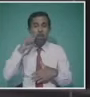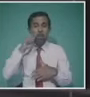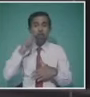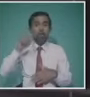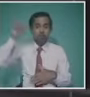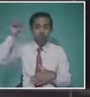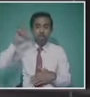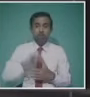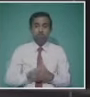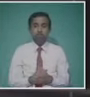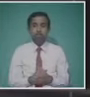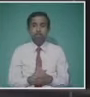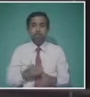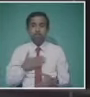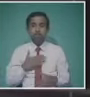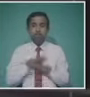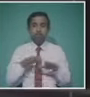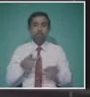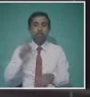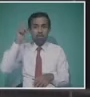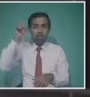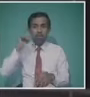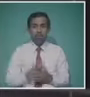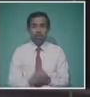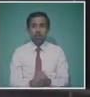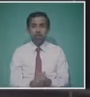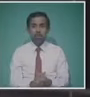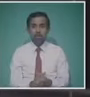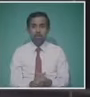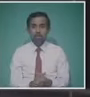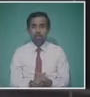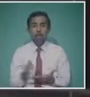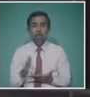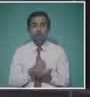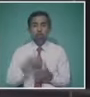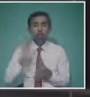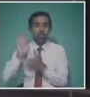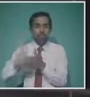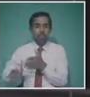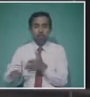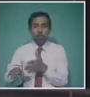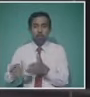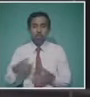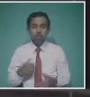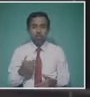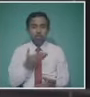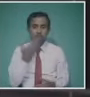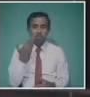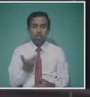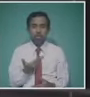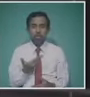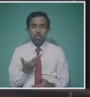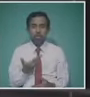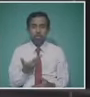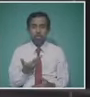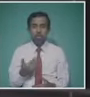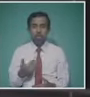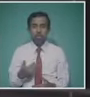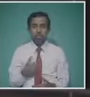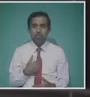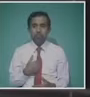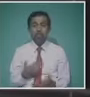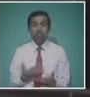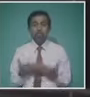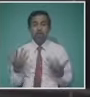එහෙ මගේ දරුවා එහෙ ඒ සේරම අතහැරලා මට පුළුවන් නම් මේ මට